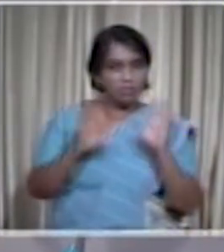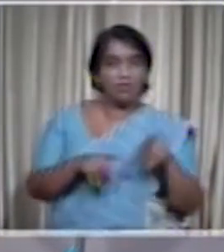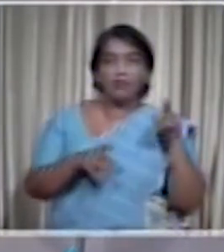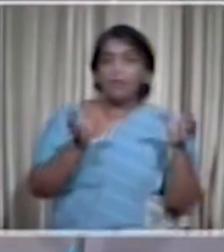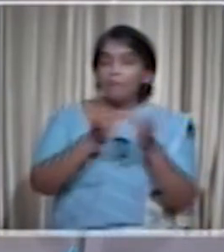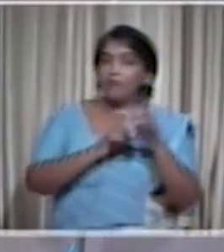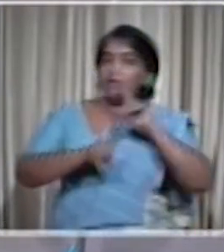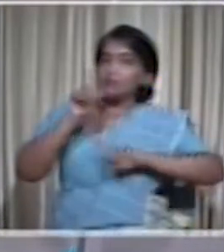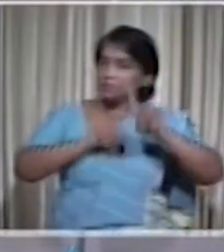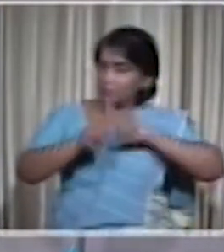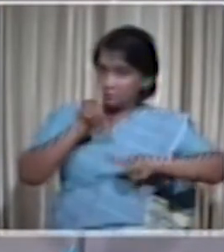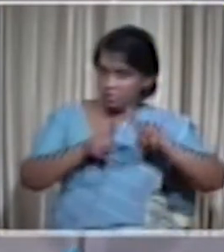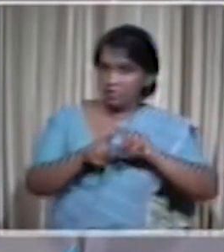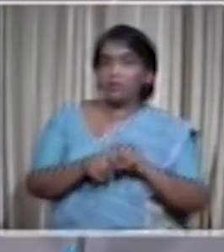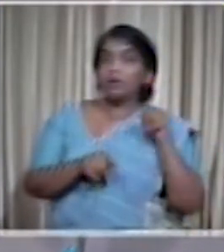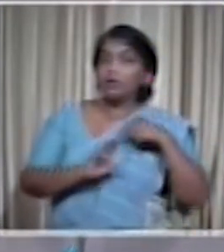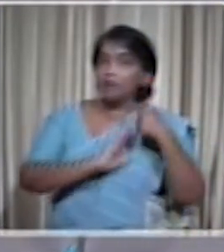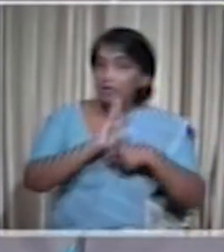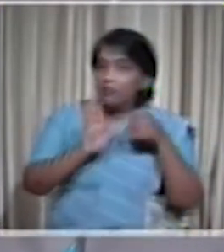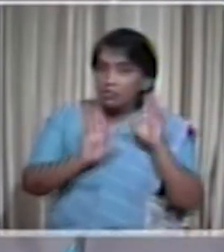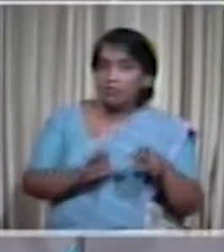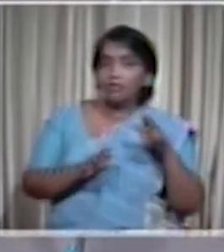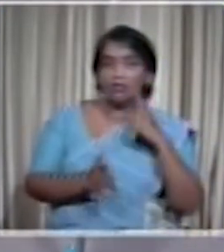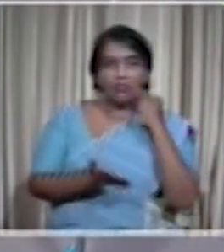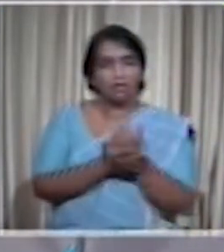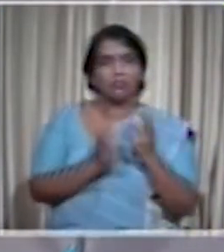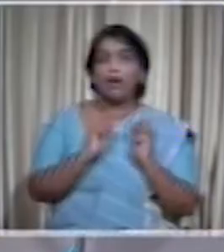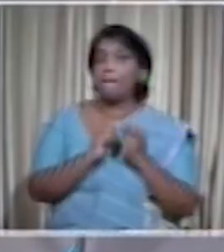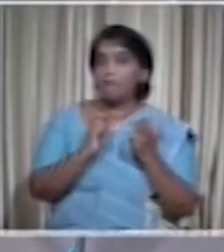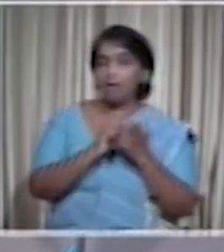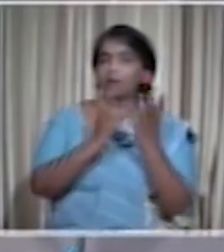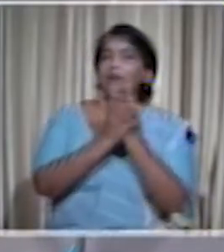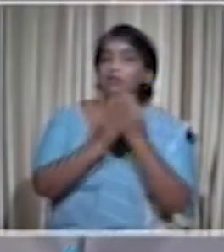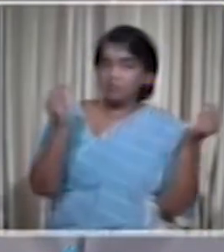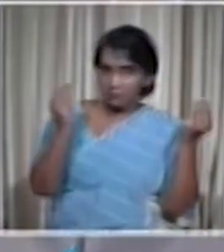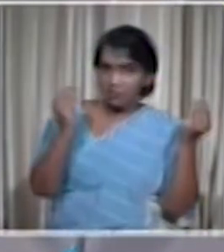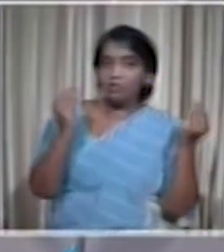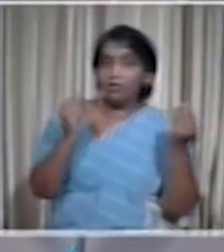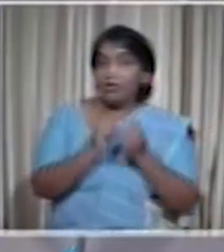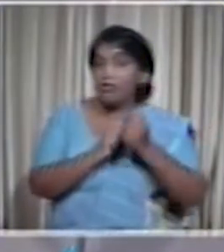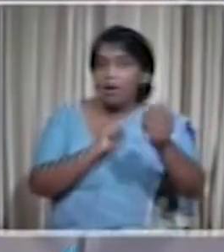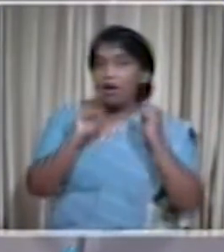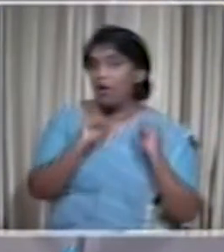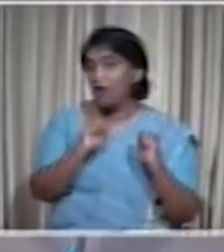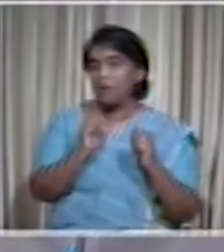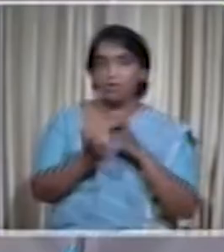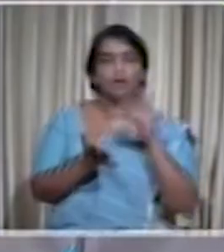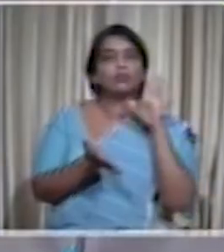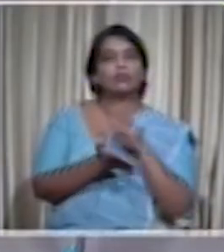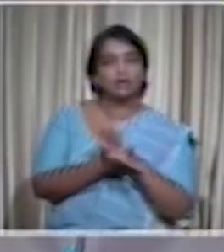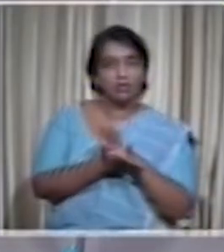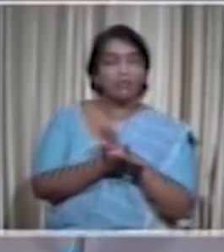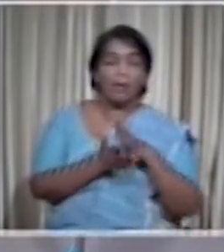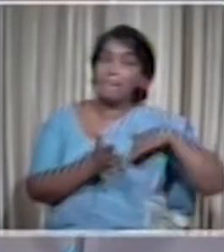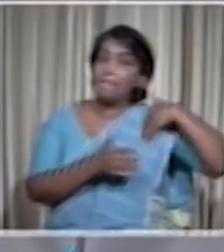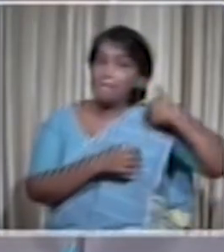සමග සාකච්ඡා කරලා මේ රටේ උද්ගත වෙලා තිබෙන මේ අරාජික තත්ත්වය තුරන් කිරීම සඳහා ගත යුතු පියවර තීරණය කිරීමේ